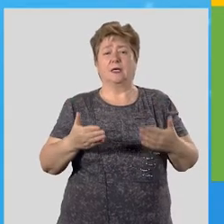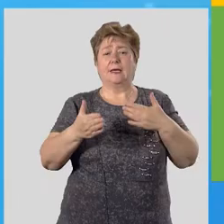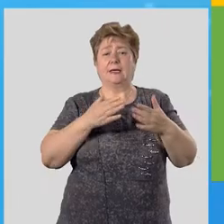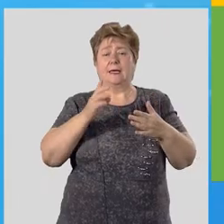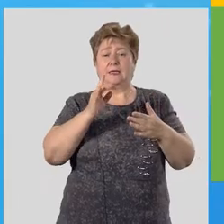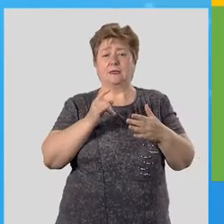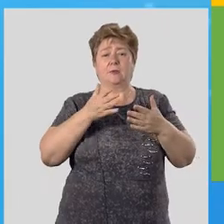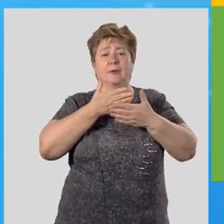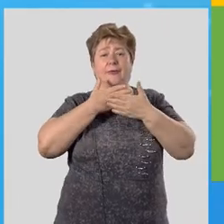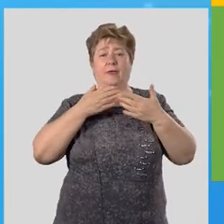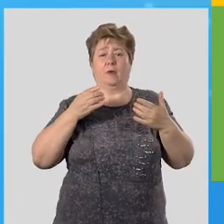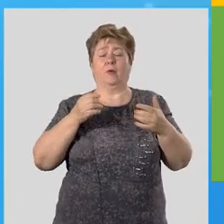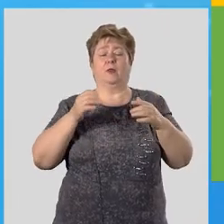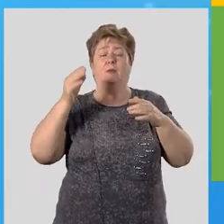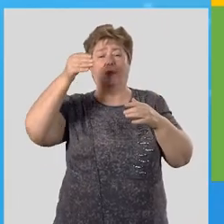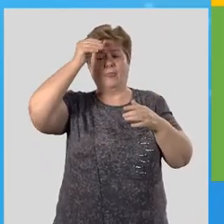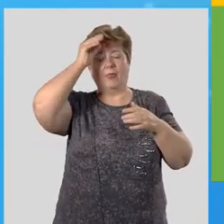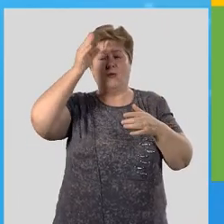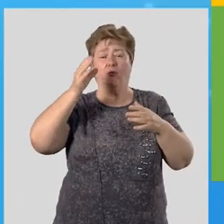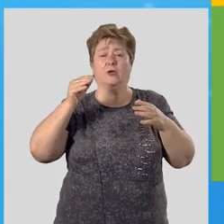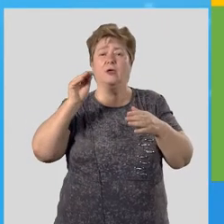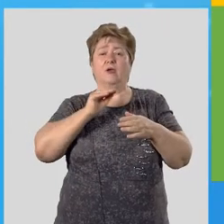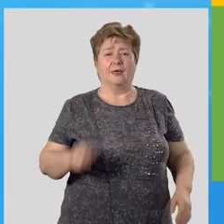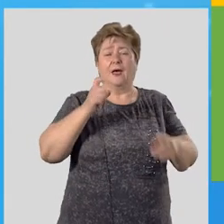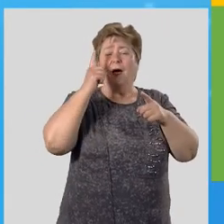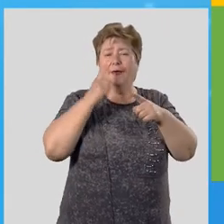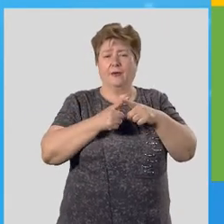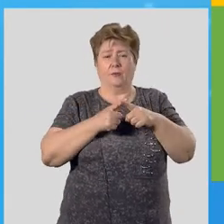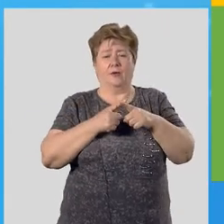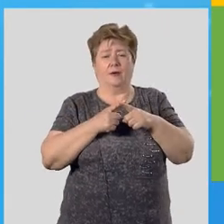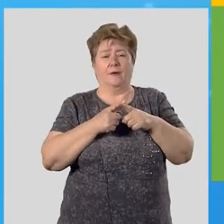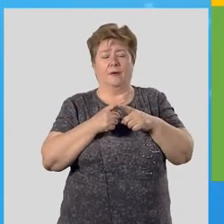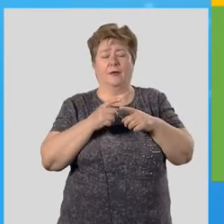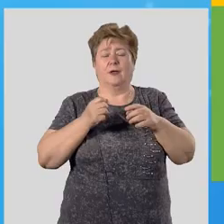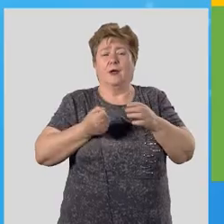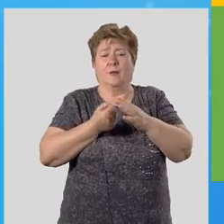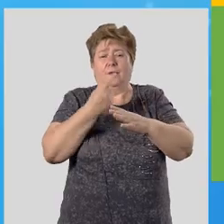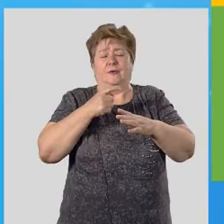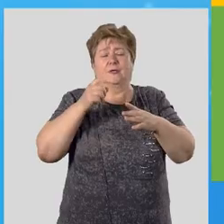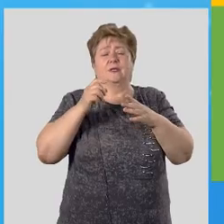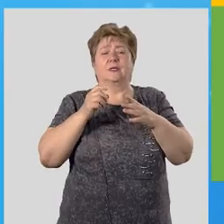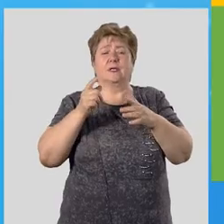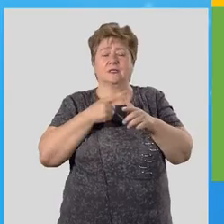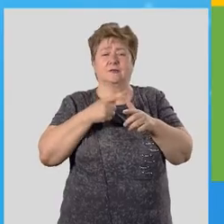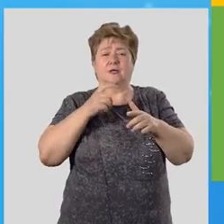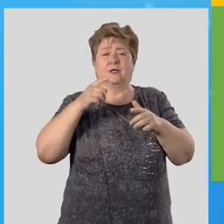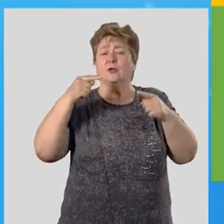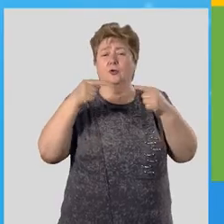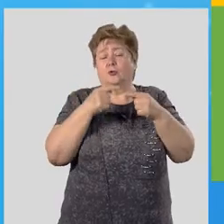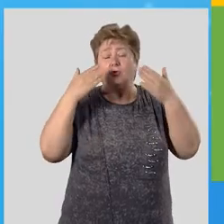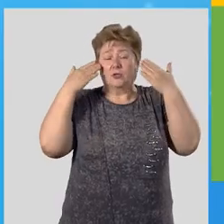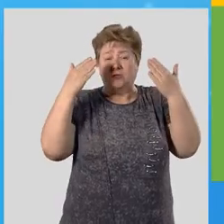жизнь, если бы не существовало науки физики. Химия. Происхождение названия